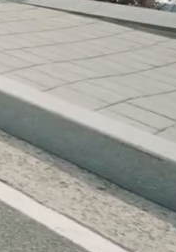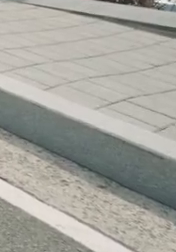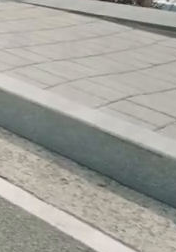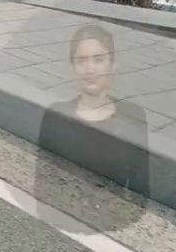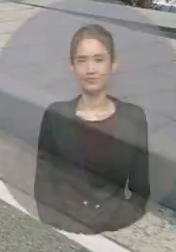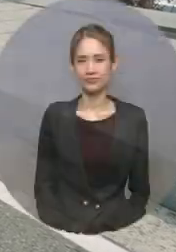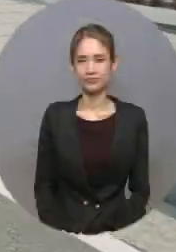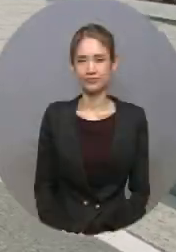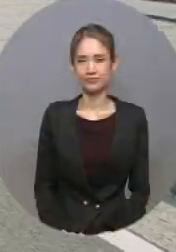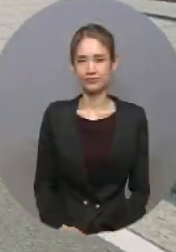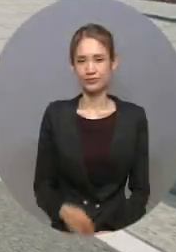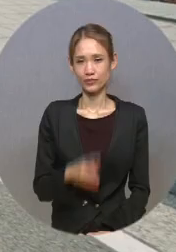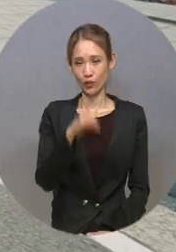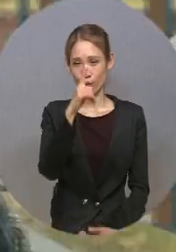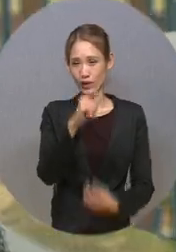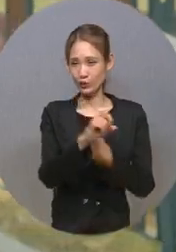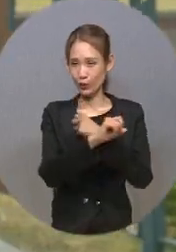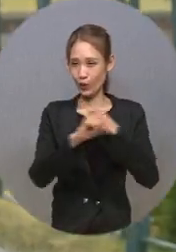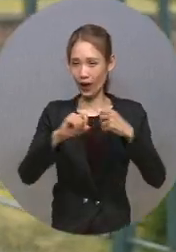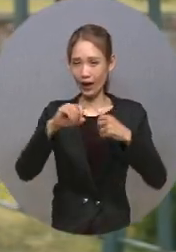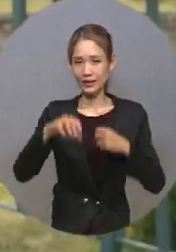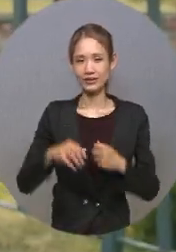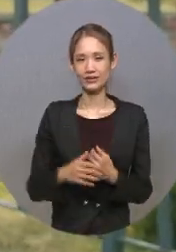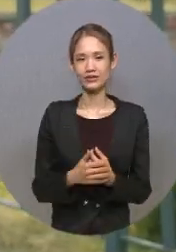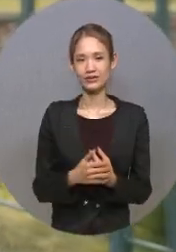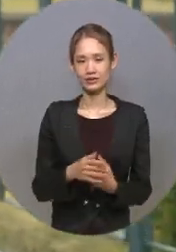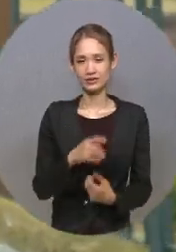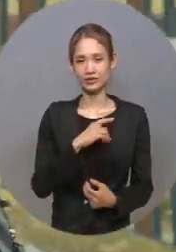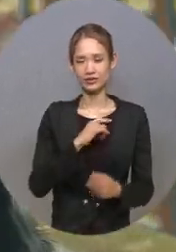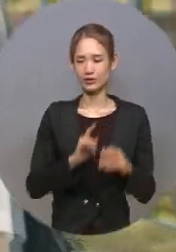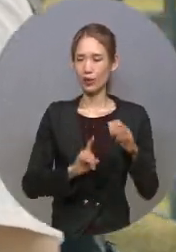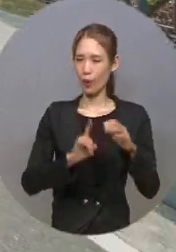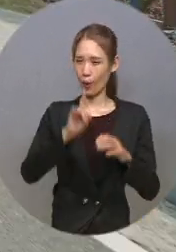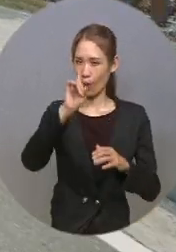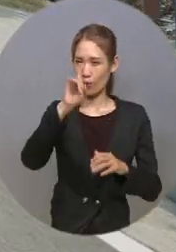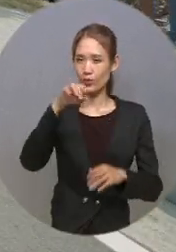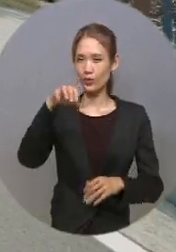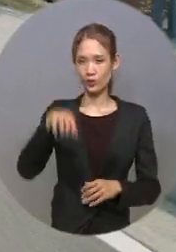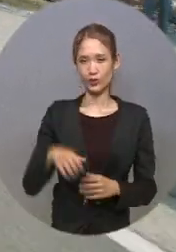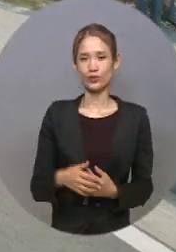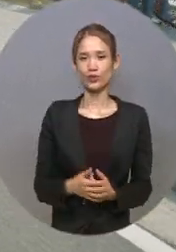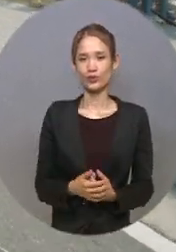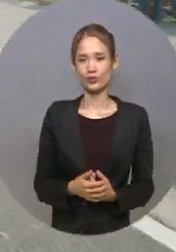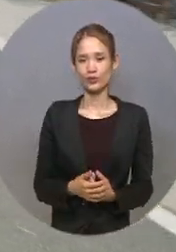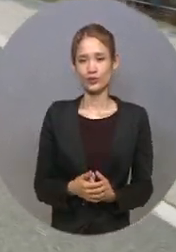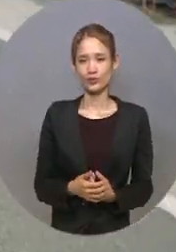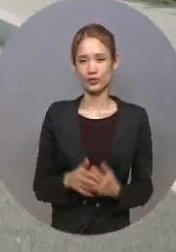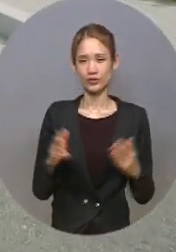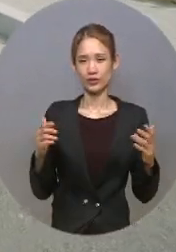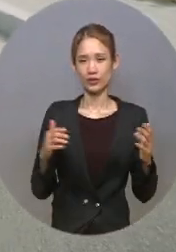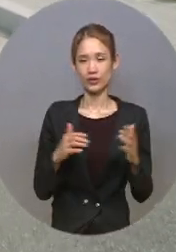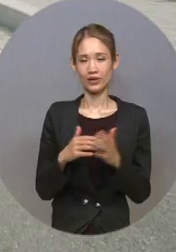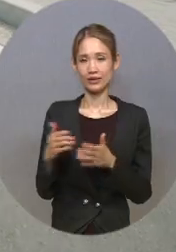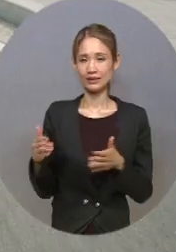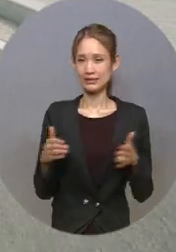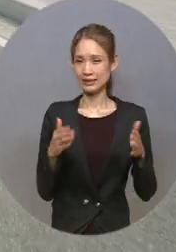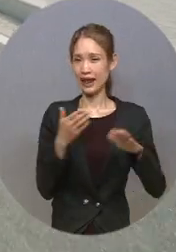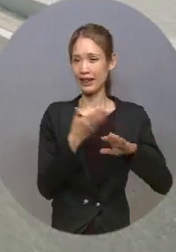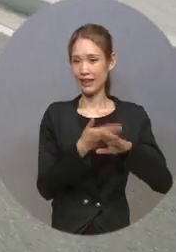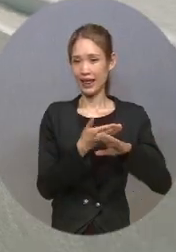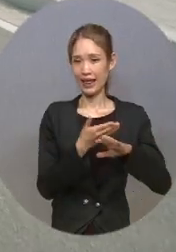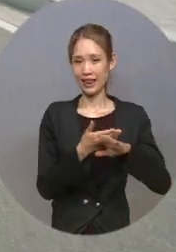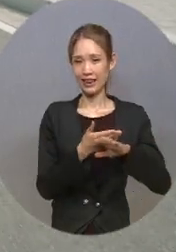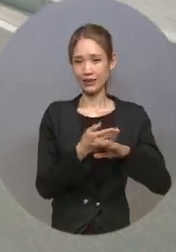일단 요 위쪽은 광장이고 네. 그러니까 가장 여기가 높은 곳이고 이게 네. 지금까지 오던 길이랑은 좀 다르게 뭔가